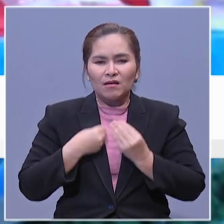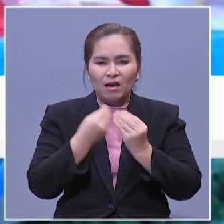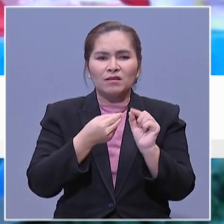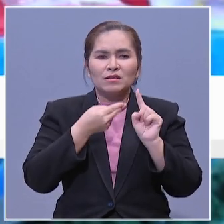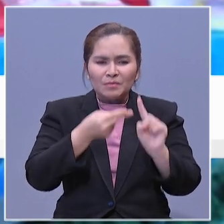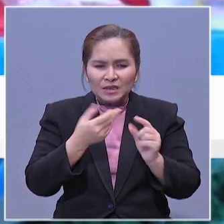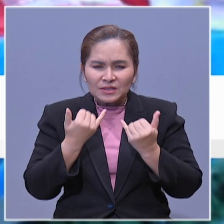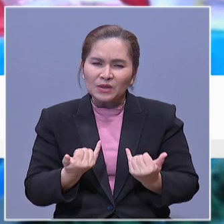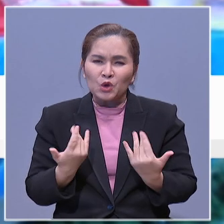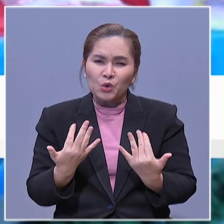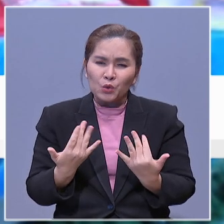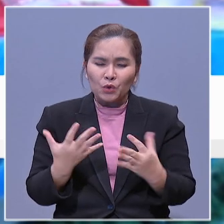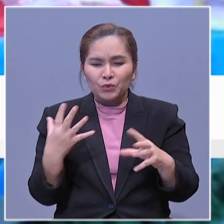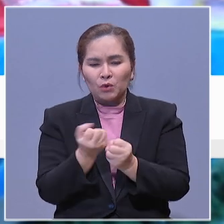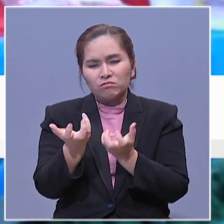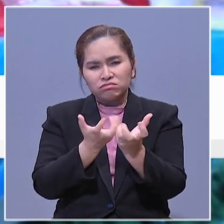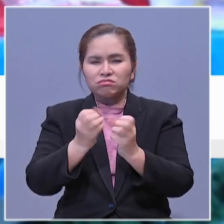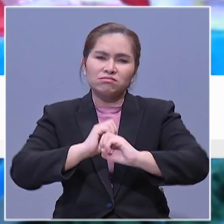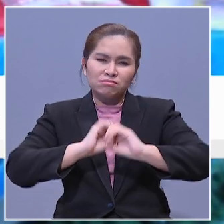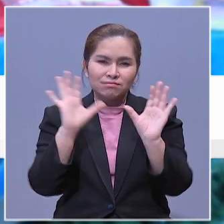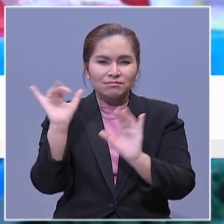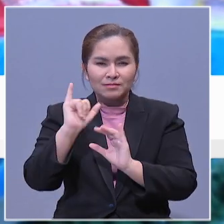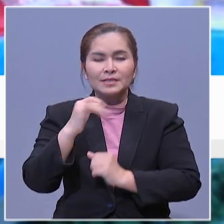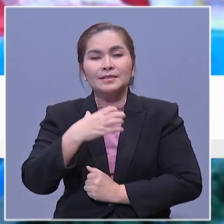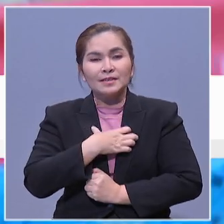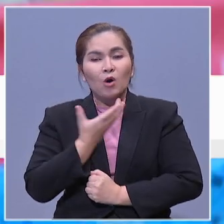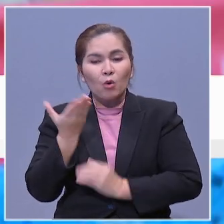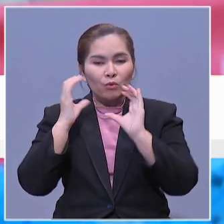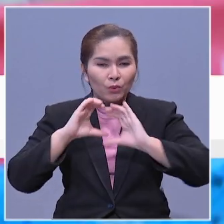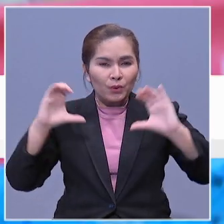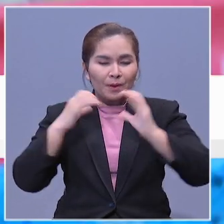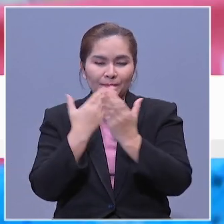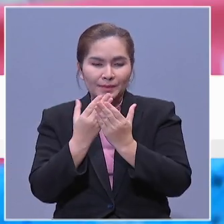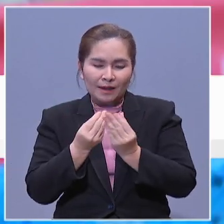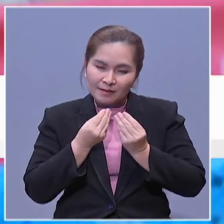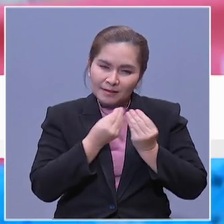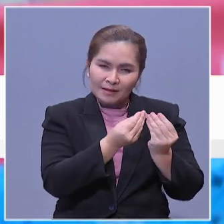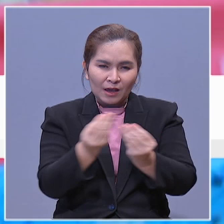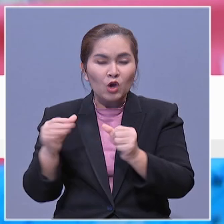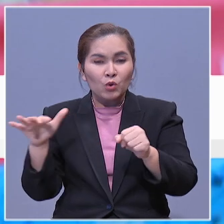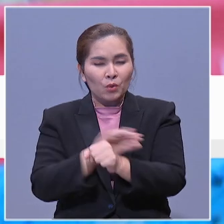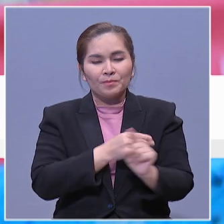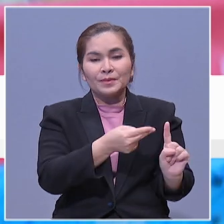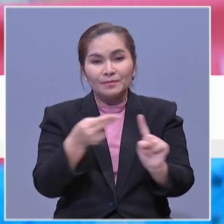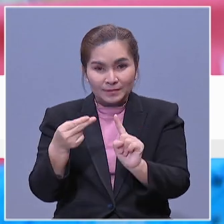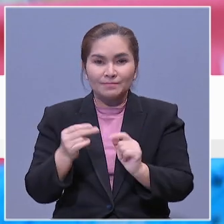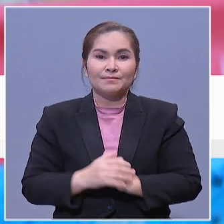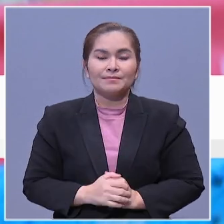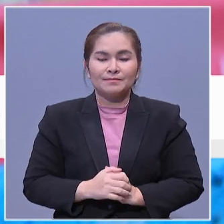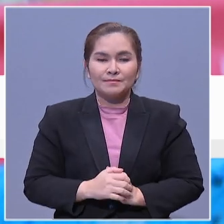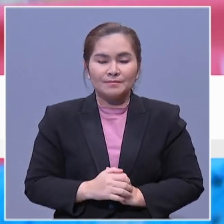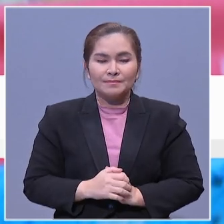งตอนนี้ก็ยังได้ข้อสรุปที่ไม่ชัดเจนสักทีนะคะก็อยากจะให้รัฐบาลแจกให้ได้จริงๆ 10,000 บาทที่เคยบอกเอา